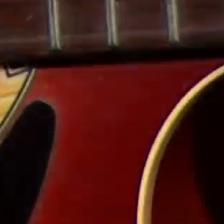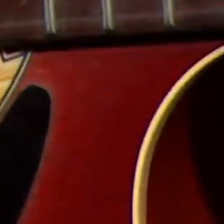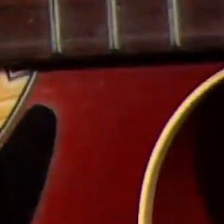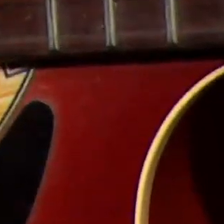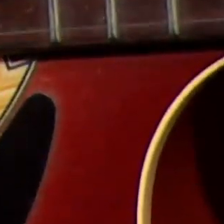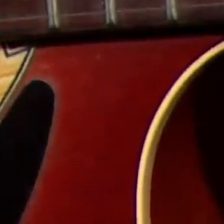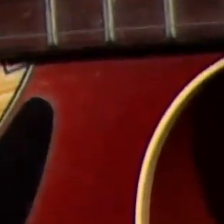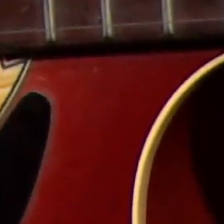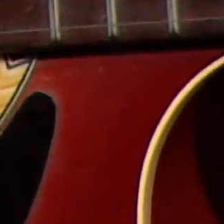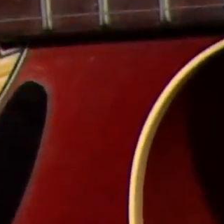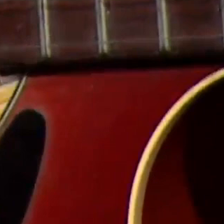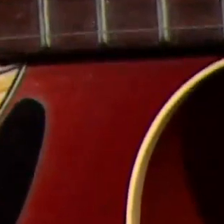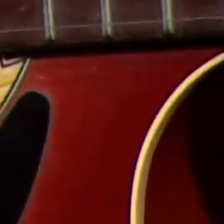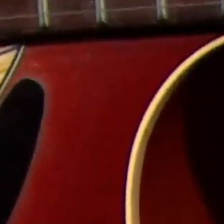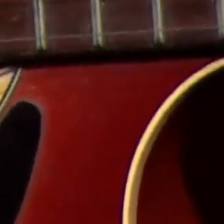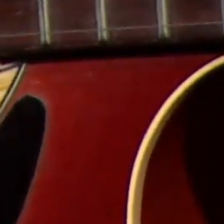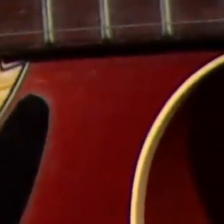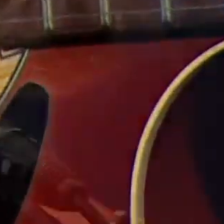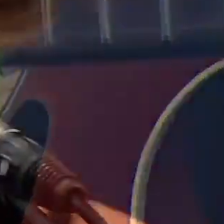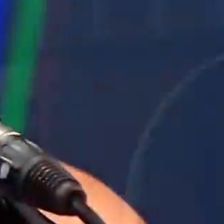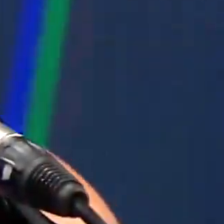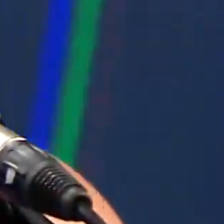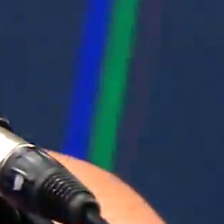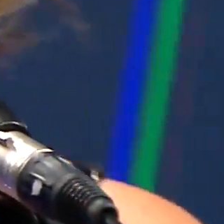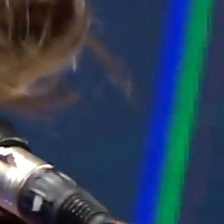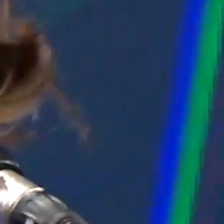Ce don du ciel qui la rend belle.